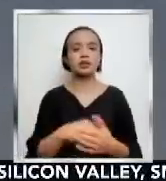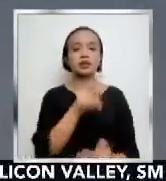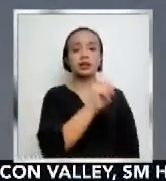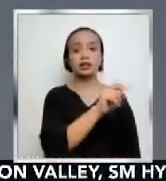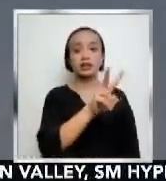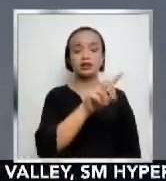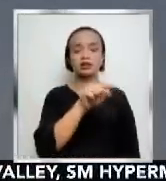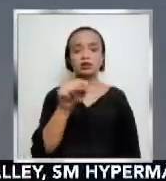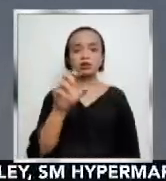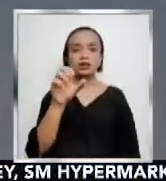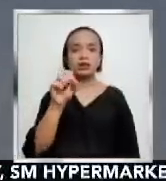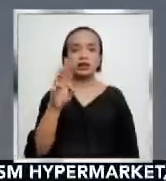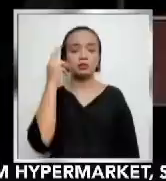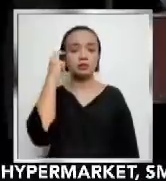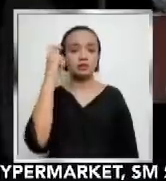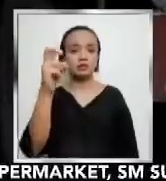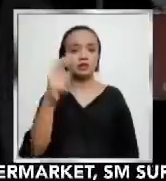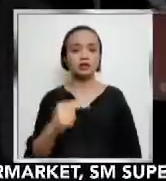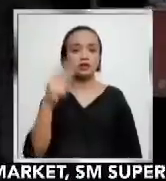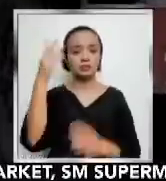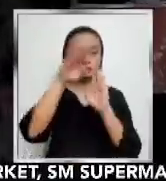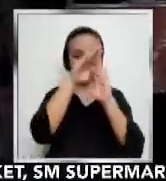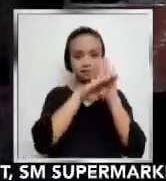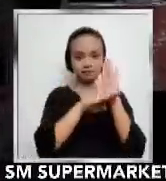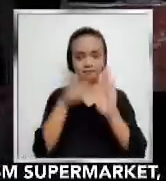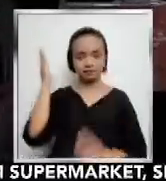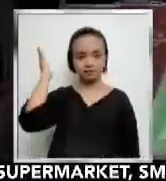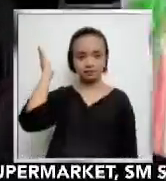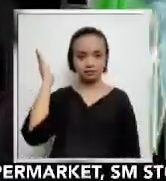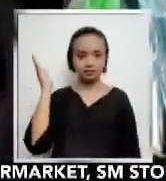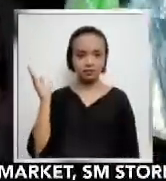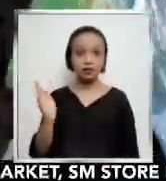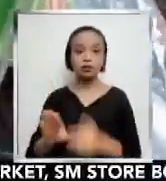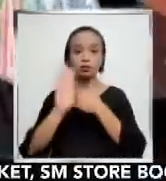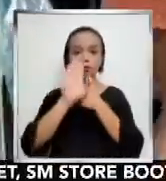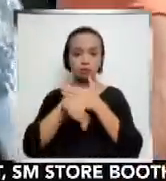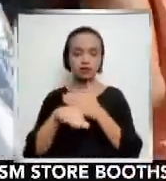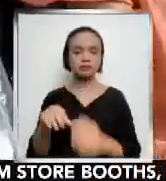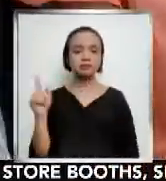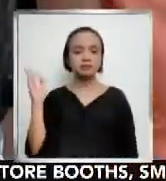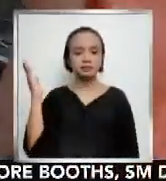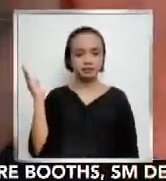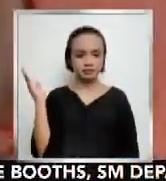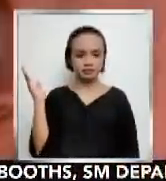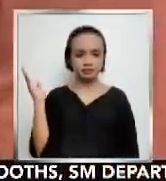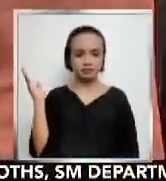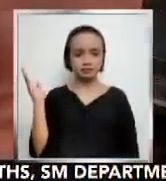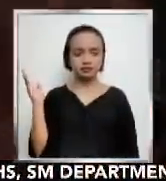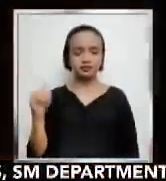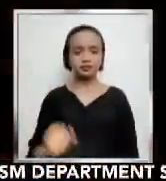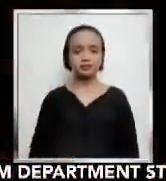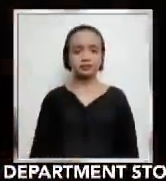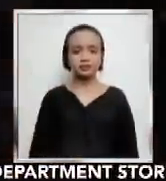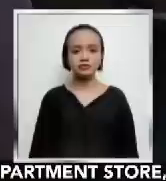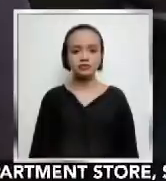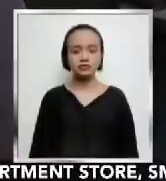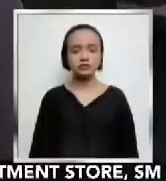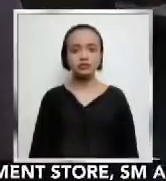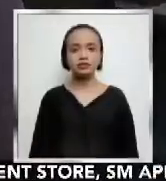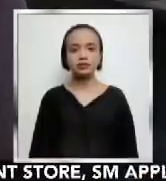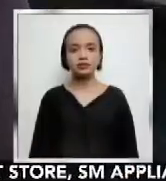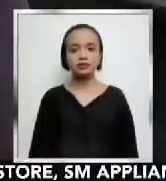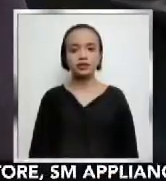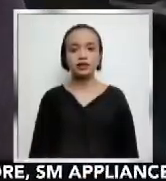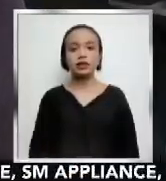EDSA, Pasig Quiapo, South Mall Quiapo, South Mall Loton, Tandang Sora papuntang TM Calao at Cubao Marikina. Ayon